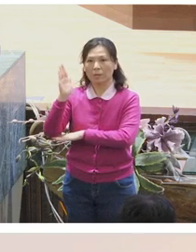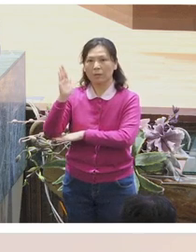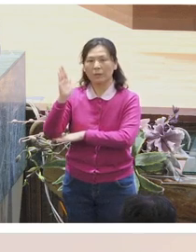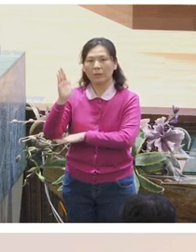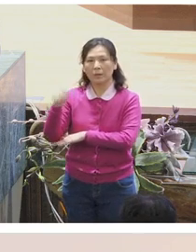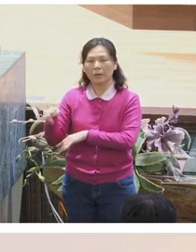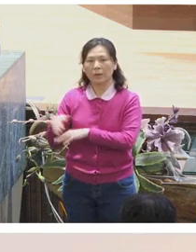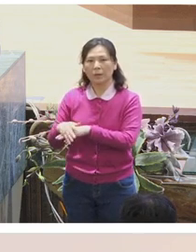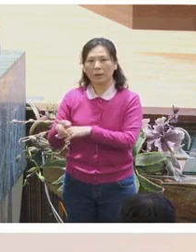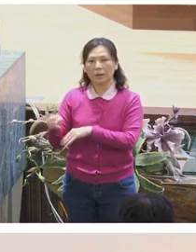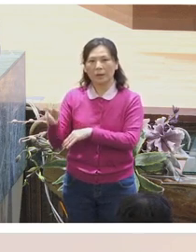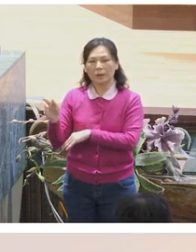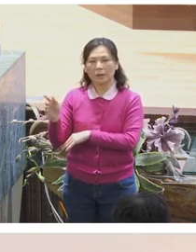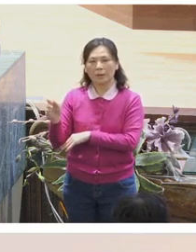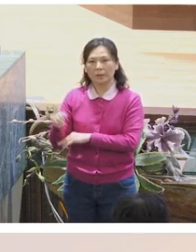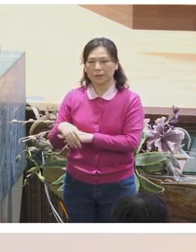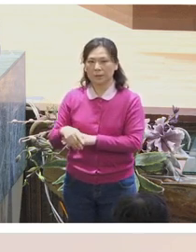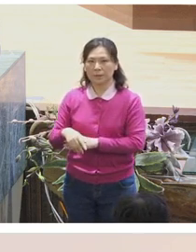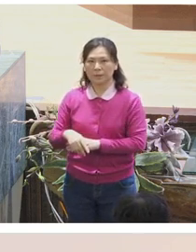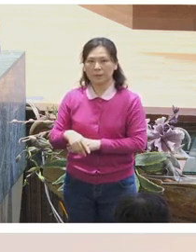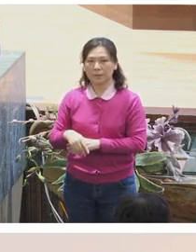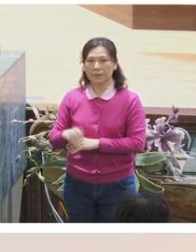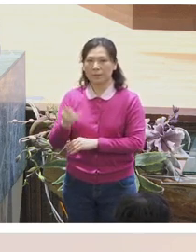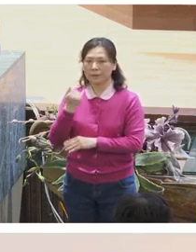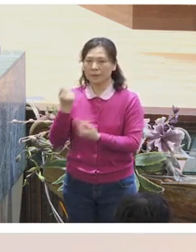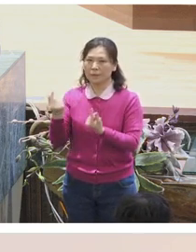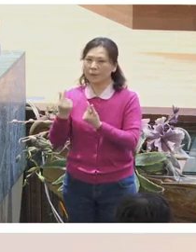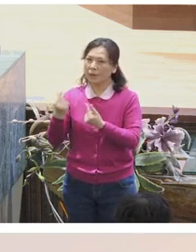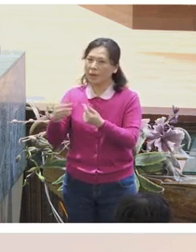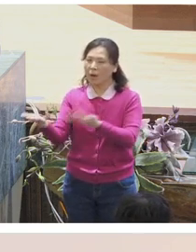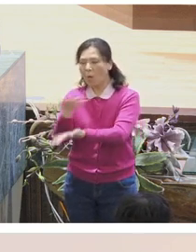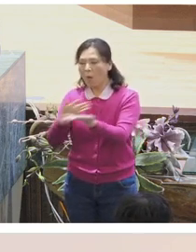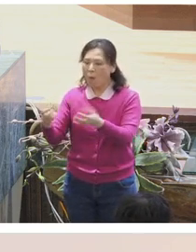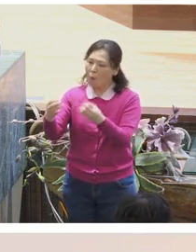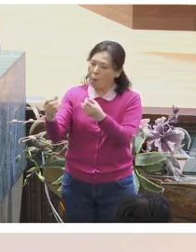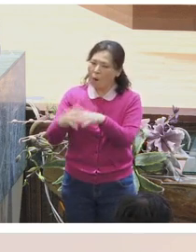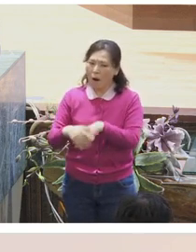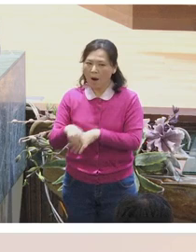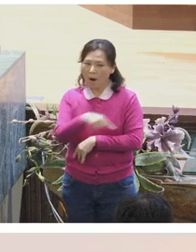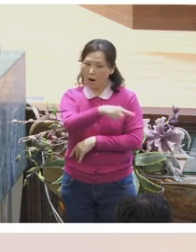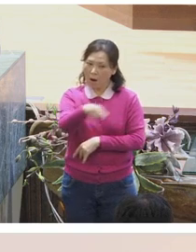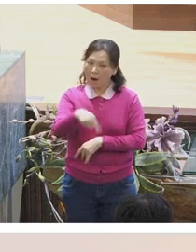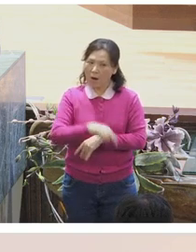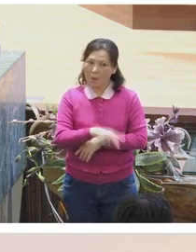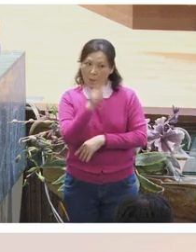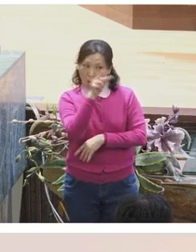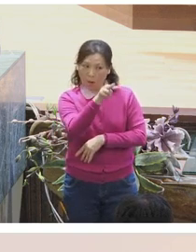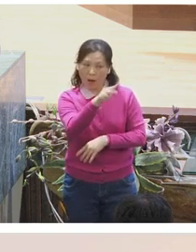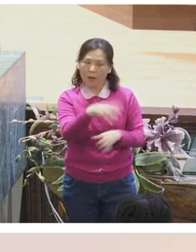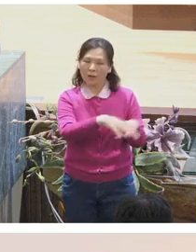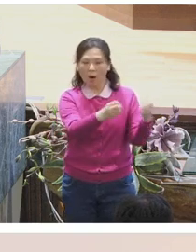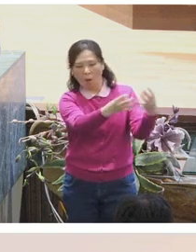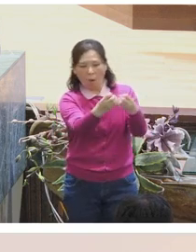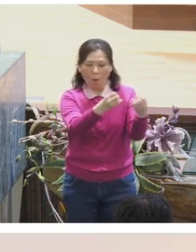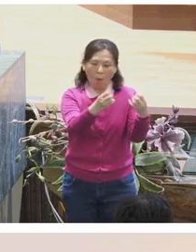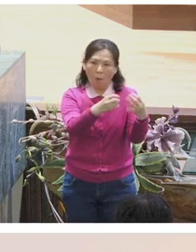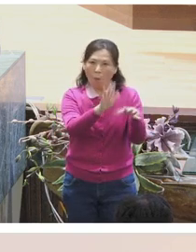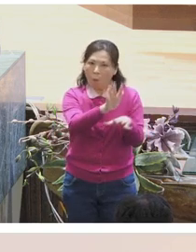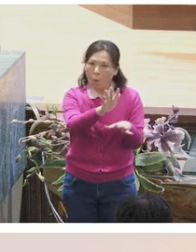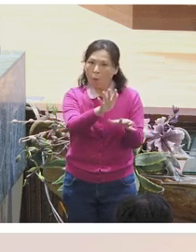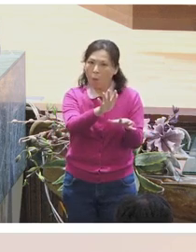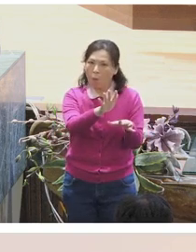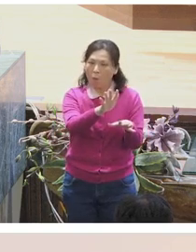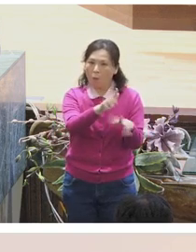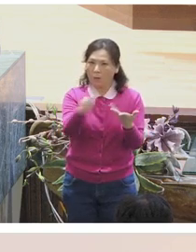问责，其实是一种也可以是一个组织学习的方式，就是你透过看到外面的一些讨论，然后你去